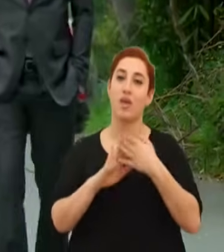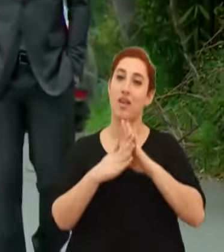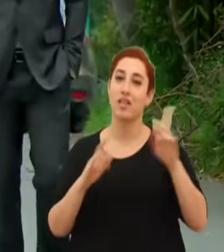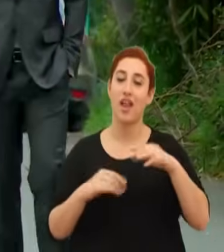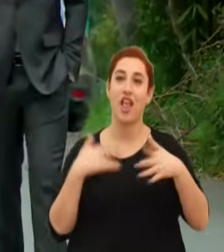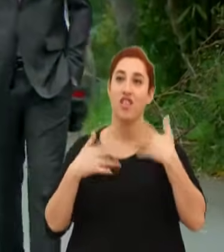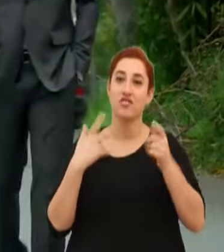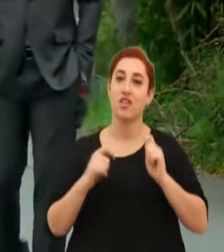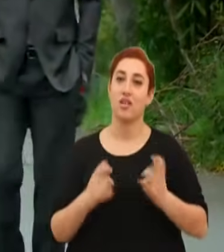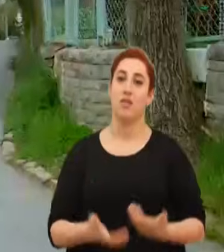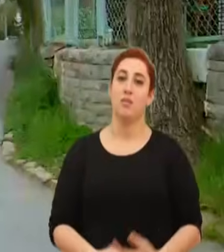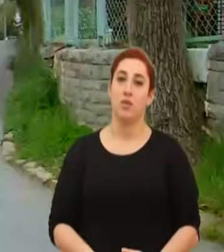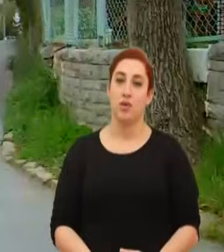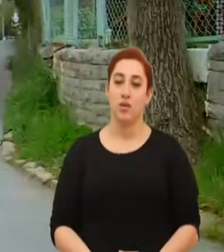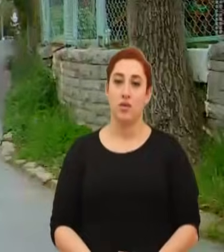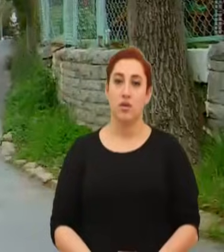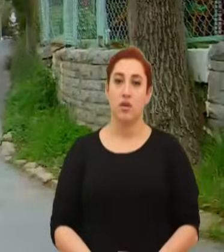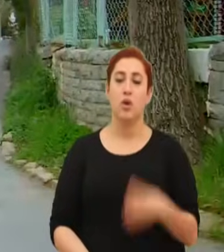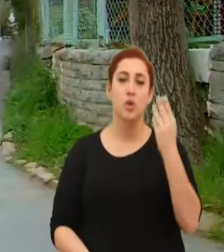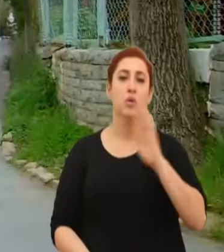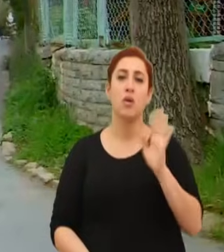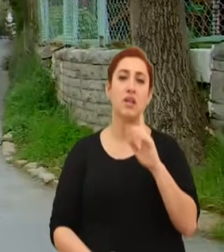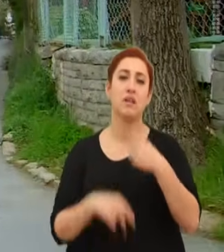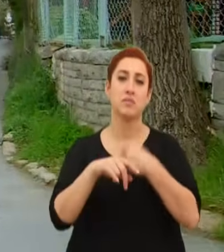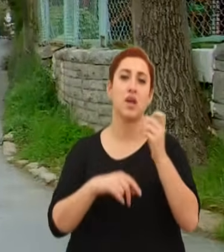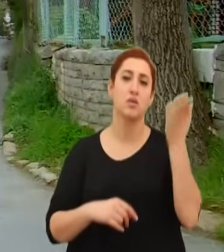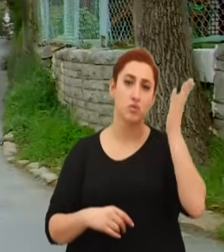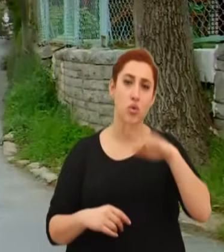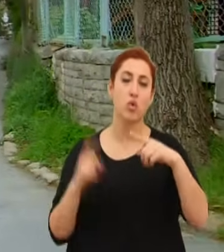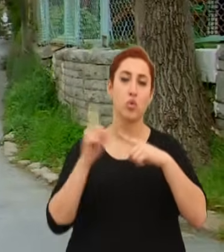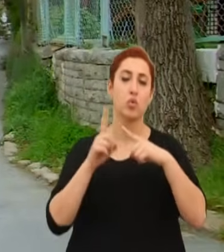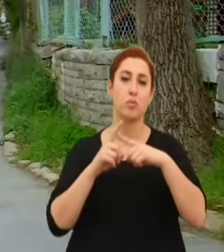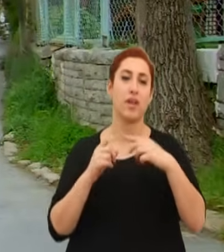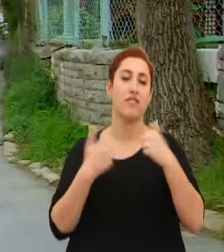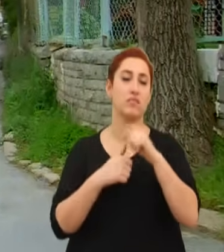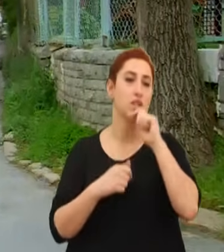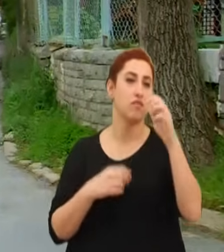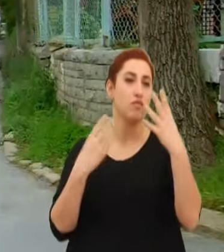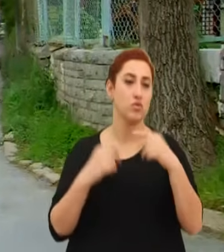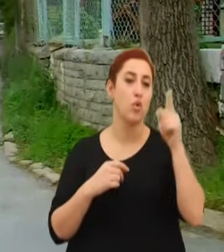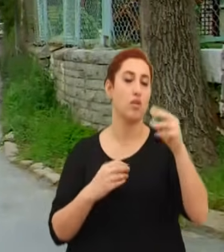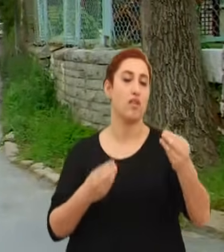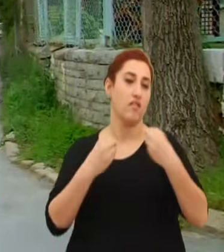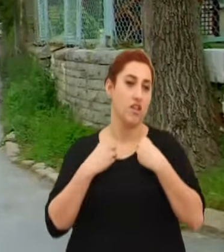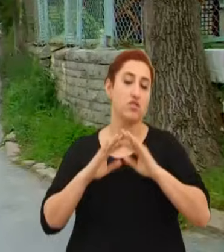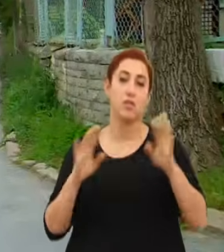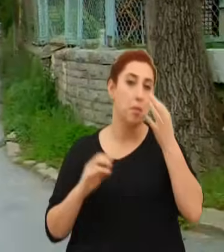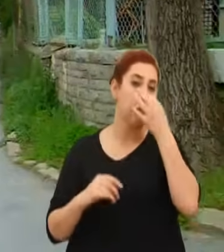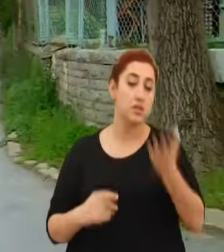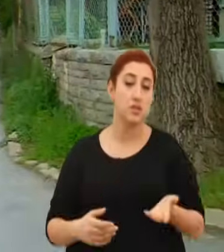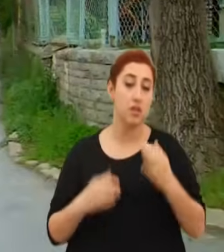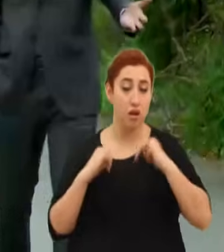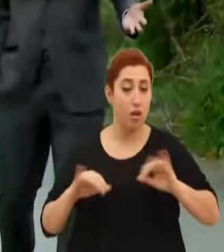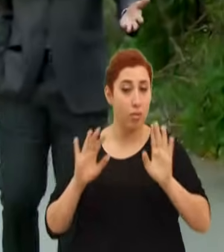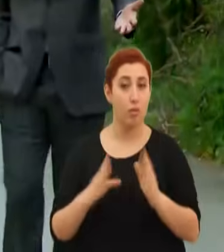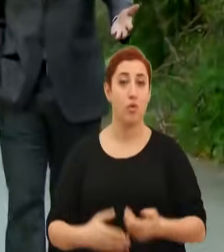yeter bu kadar heyecan yaptın. Çok değil. Bir saat sonra Tuğba'yı isteyeceğiz. Onlar da verecekler ya. Bu kadar basit.